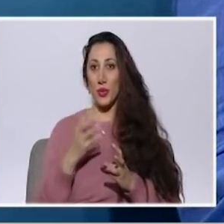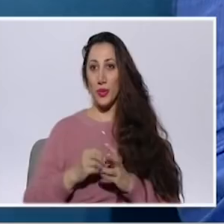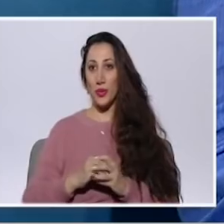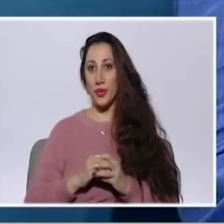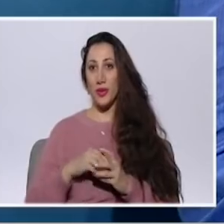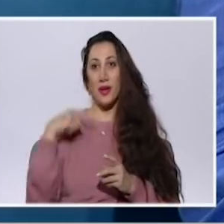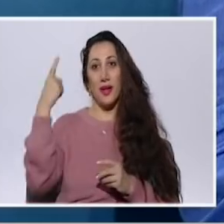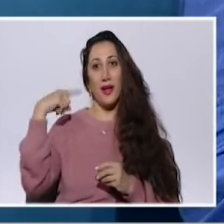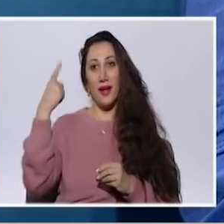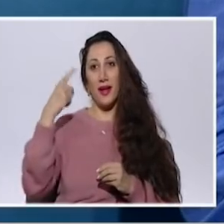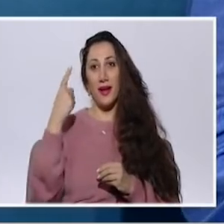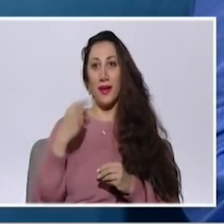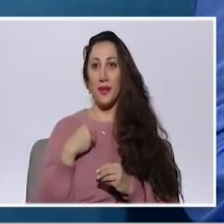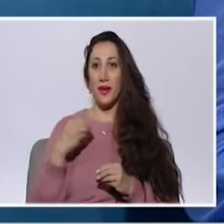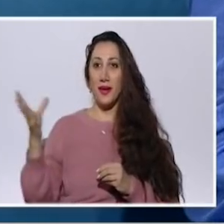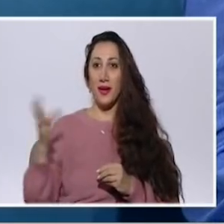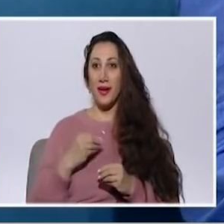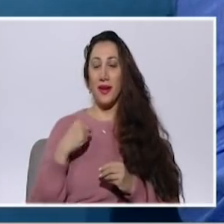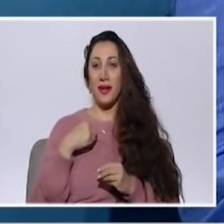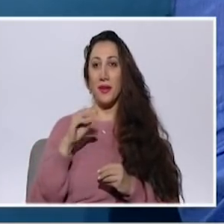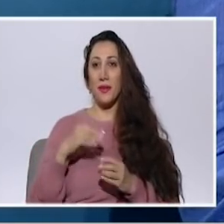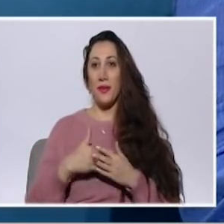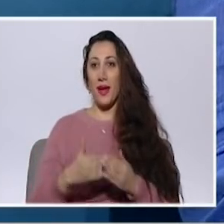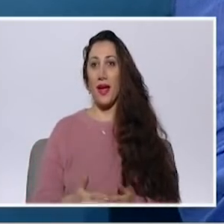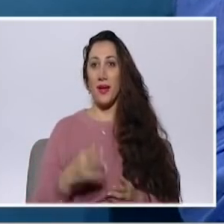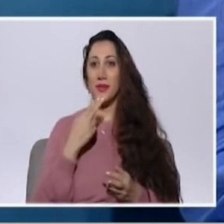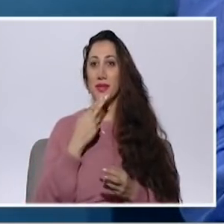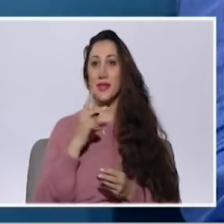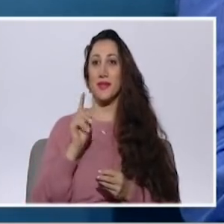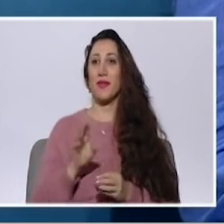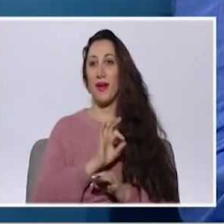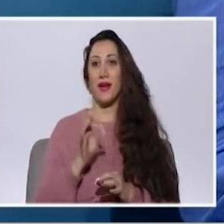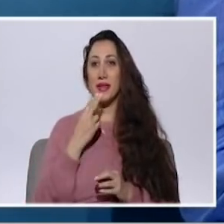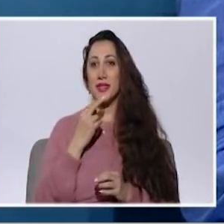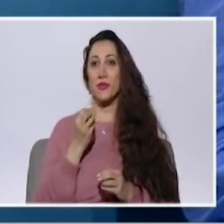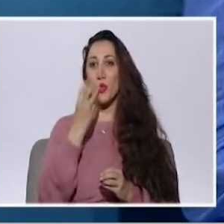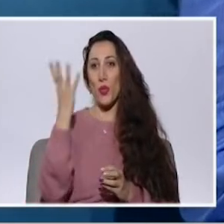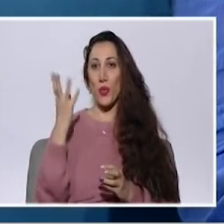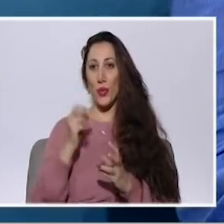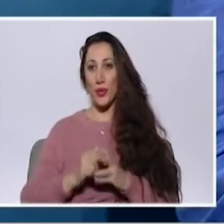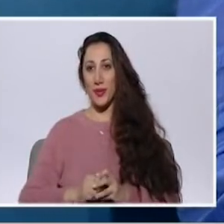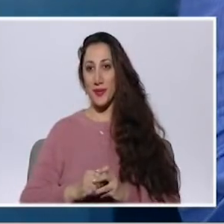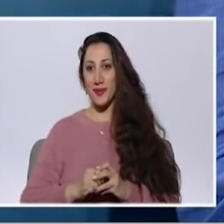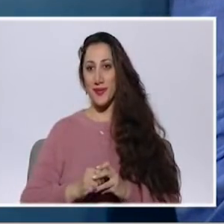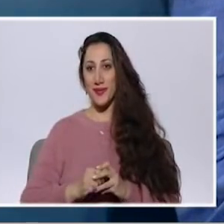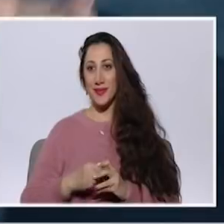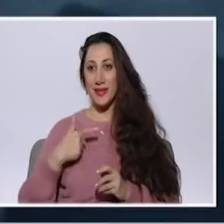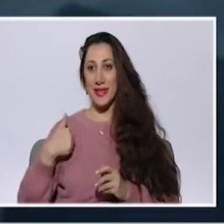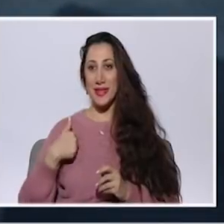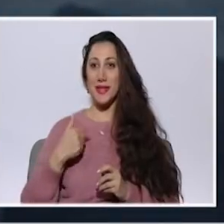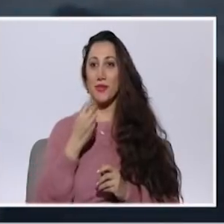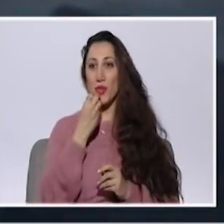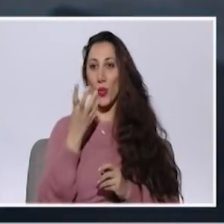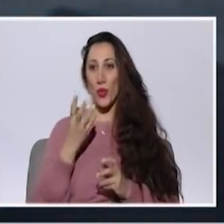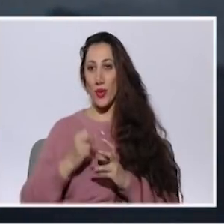طفل بس انا مش عارفه اشوف ملامحه من كتر النور اللي جواه. فقلت له يا هاني انا جبت بنت او ولد هسميها نور.